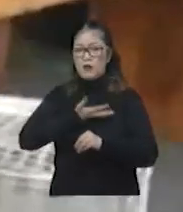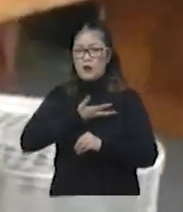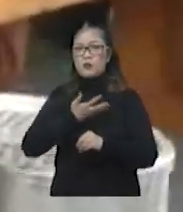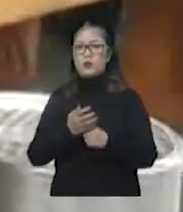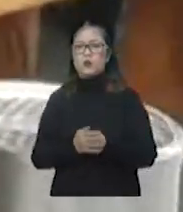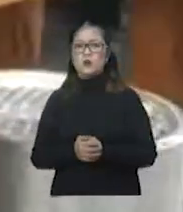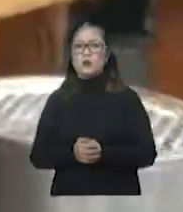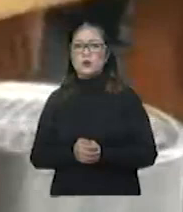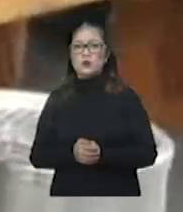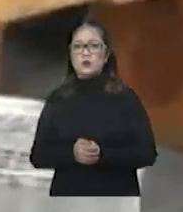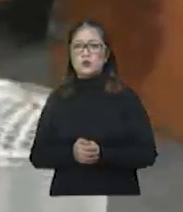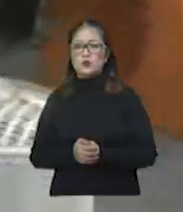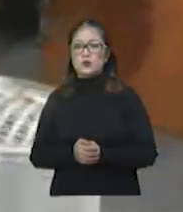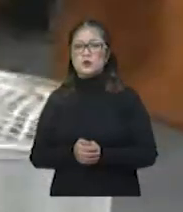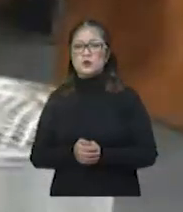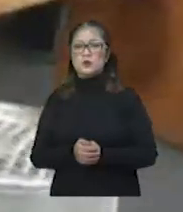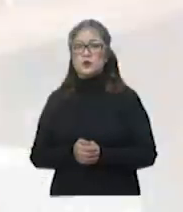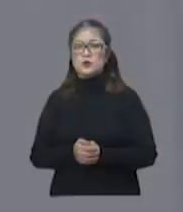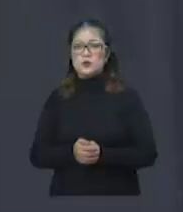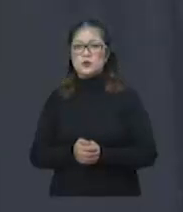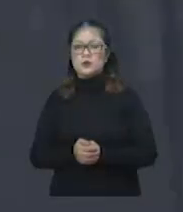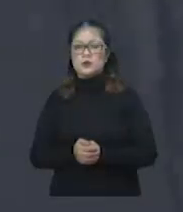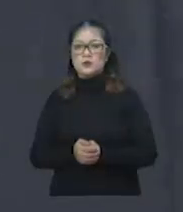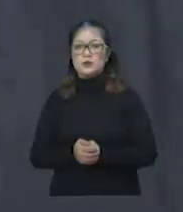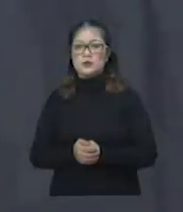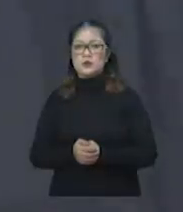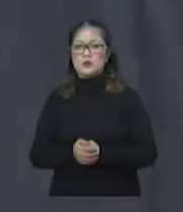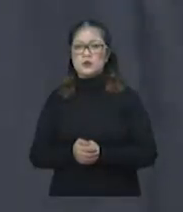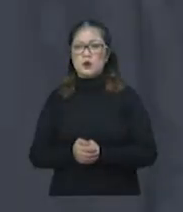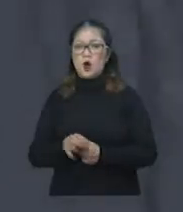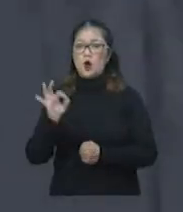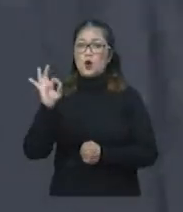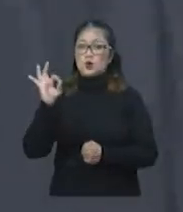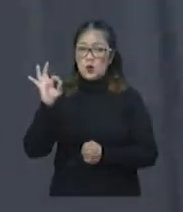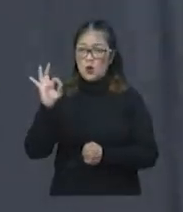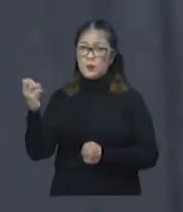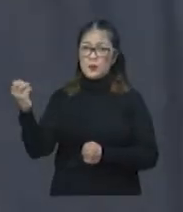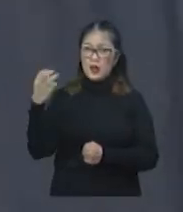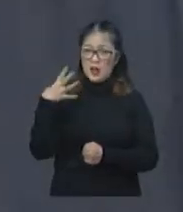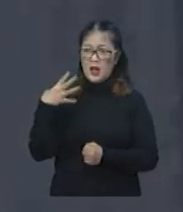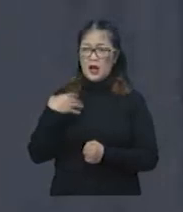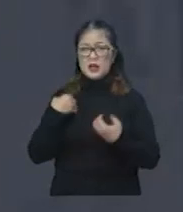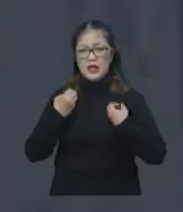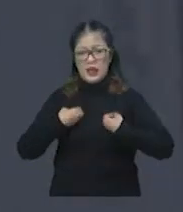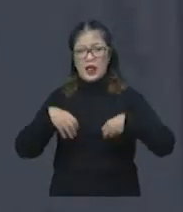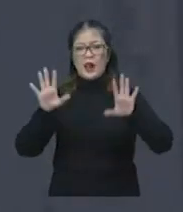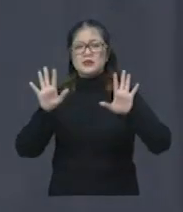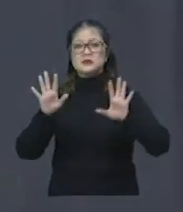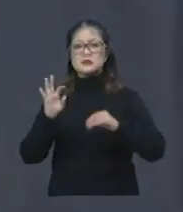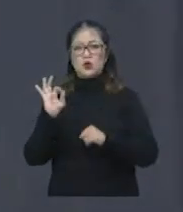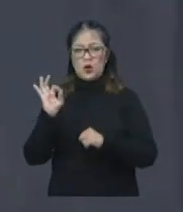menimpa anaknya tidak terjadi pada anak-anak lainnya. Ini itu ikhlas, ya, sudah menjadi takdir. Anak saya